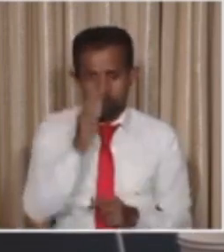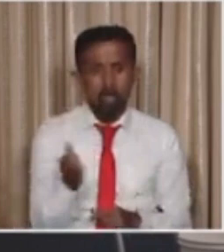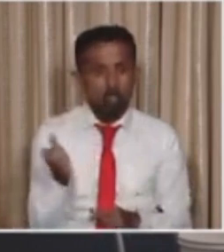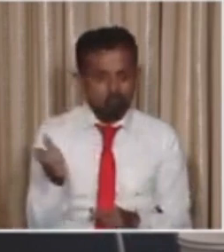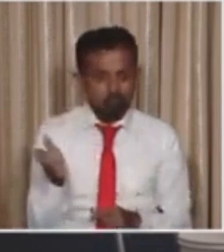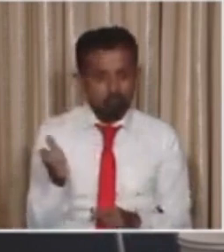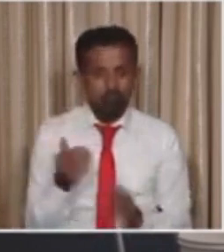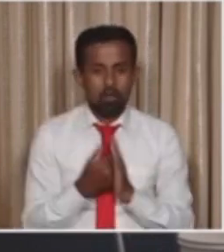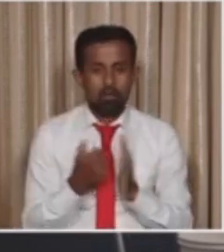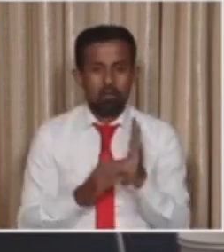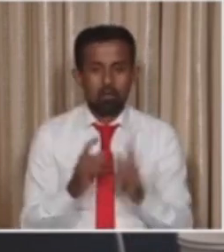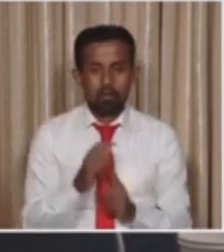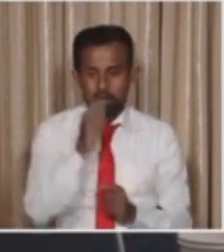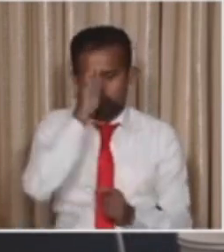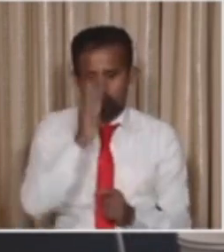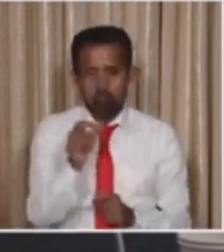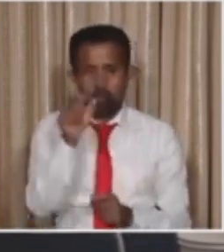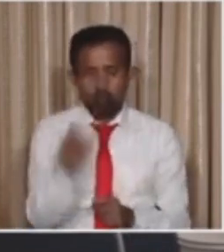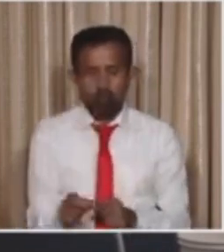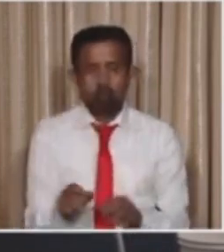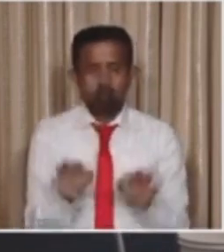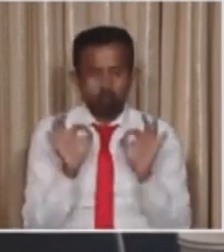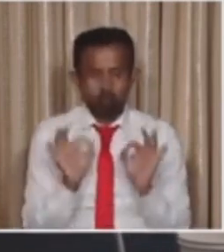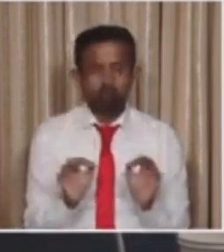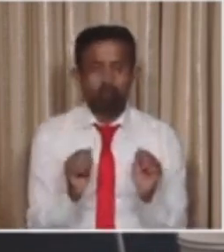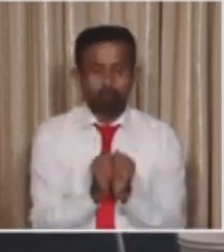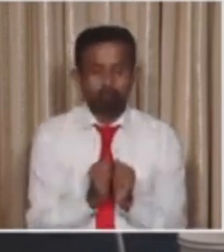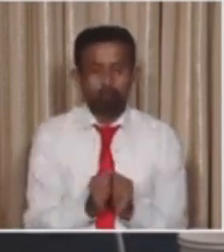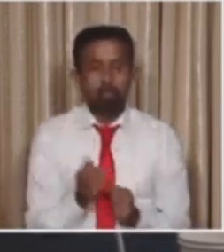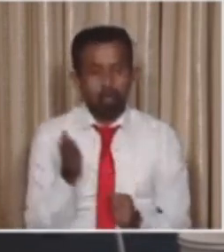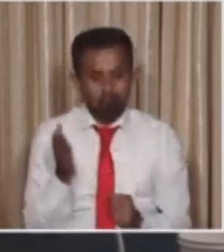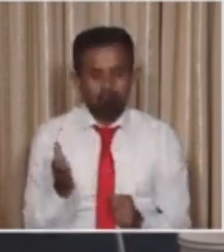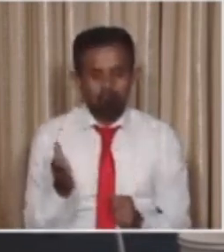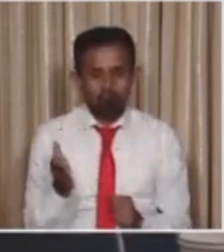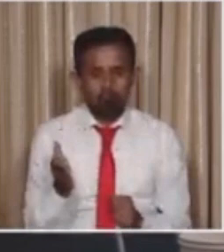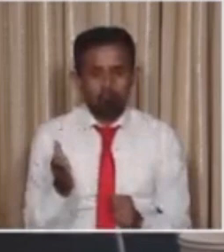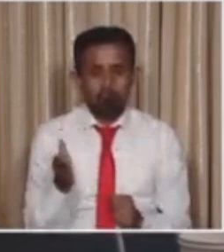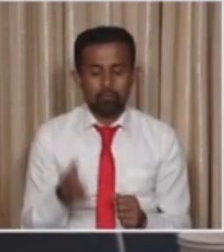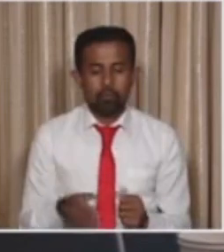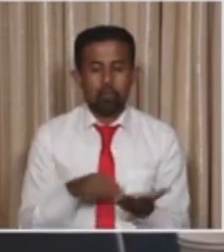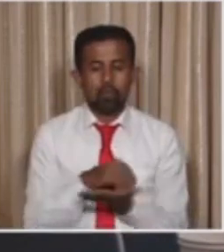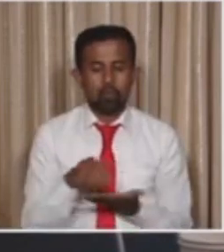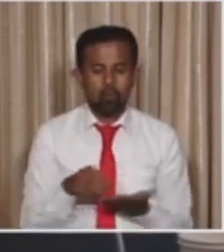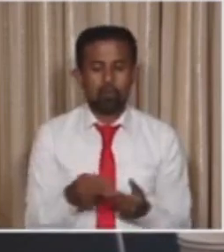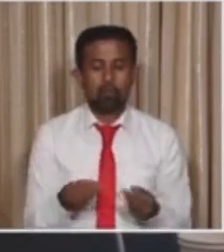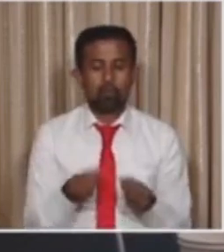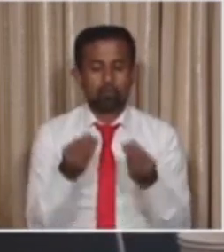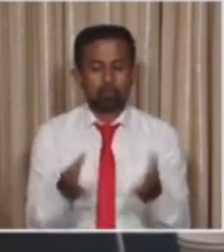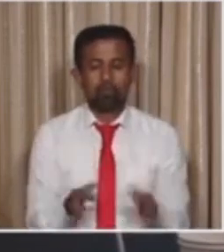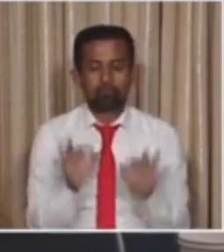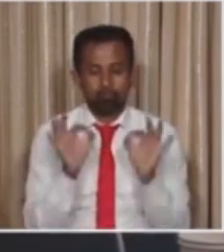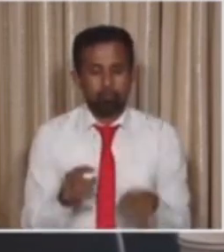அவர்கள் நல்ல வேலைகளை பல செய்து வருவதை நாங்கள் அவதானிக்க கூடியதாக இருக்கின்றது. உரம் இன்று விநியோகம் கிடைக்கின்றது, உரகம் தாராளமாக